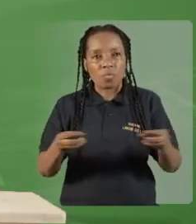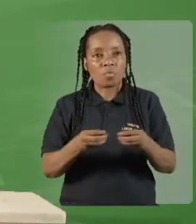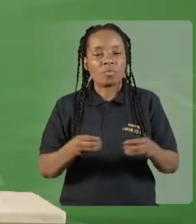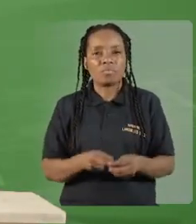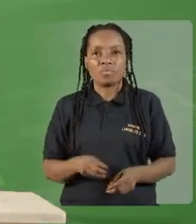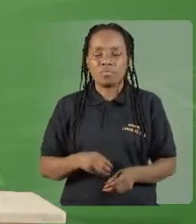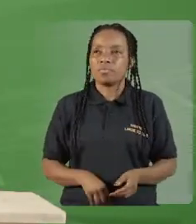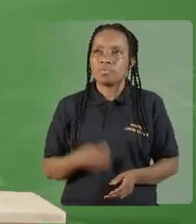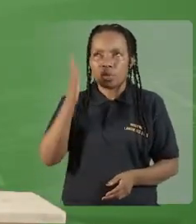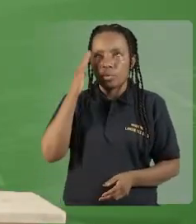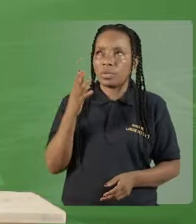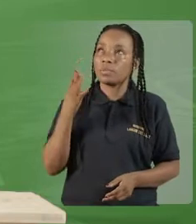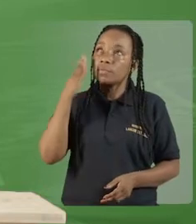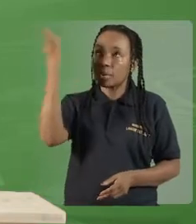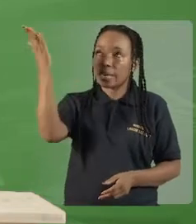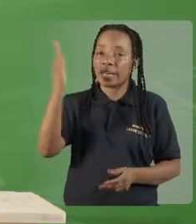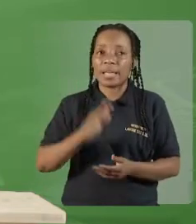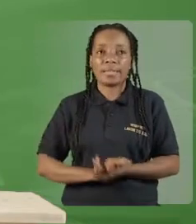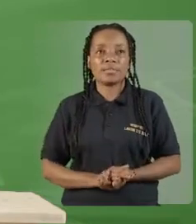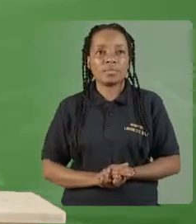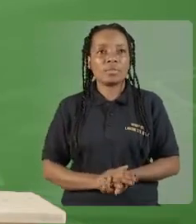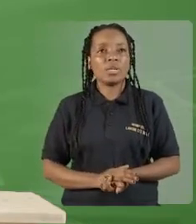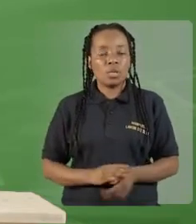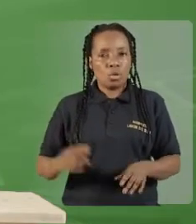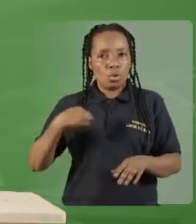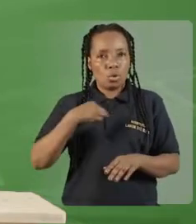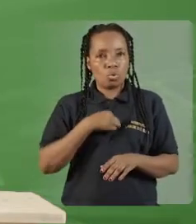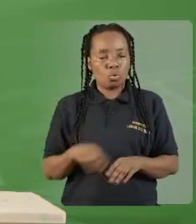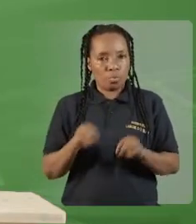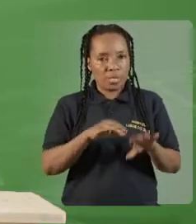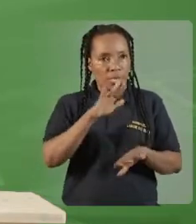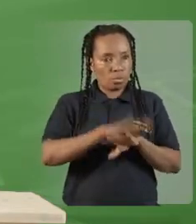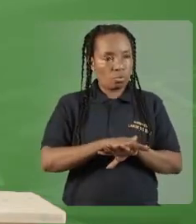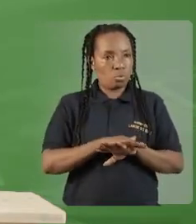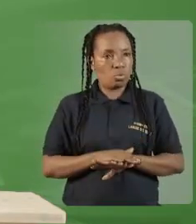sous forme de paille de fer que nous avons préalablement placé sur ce support.